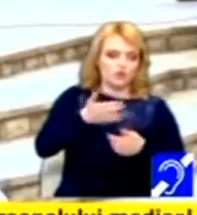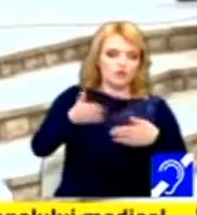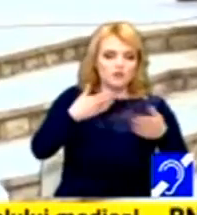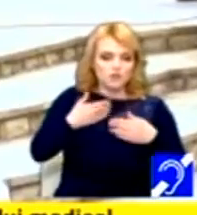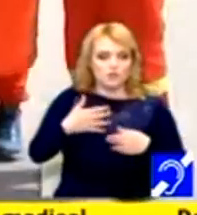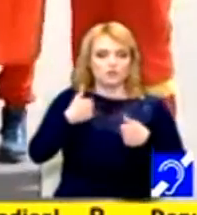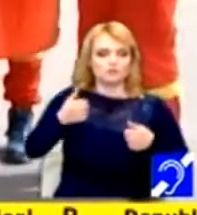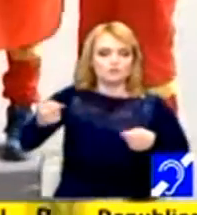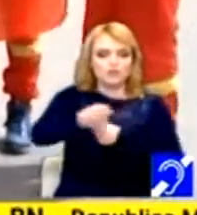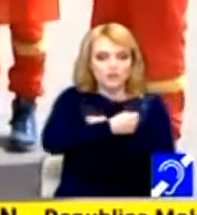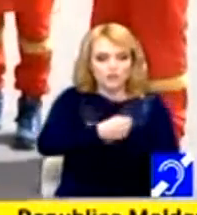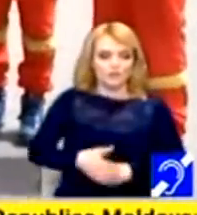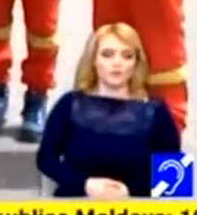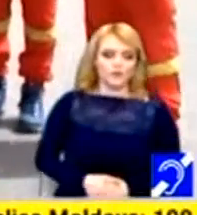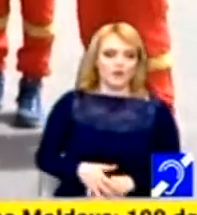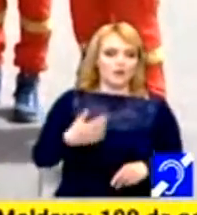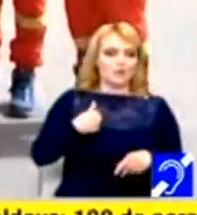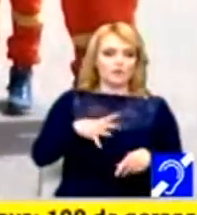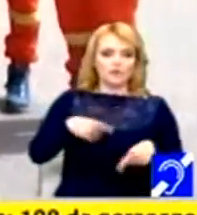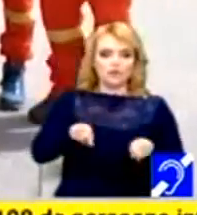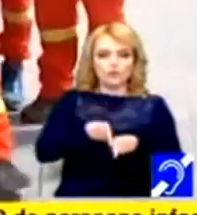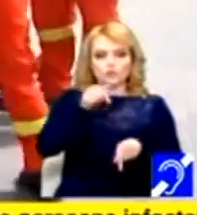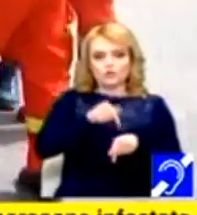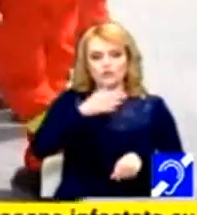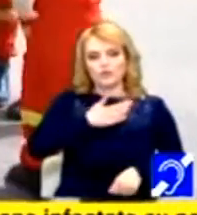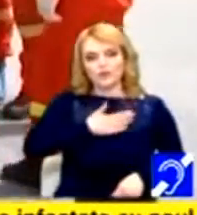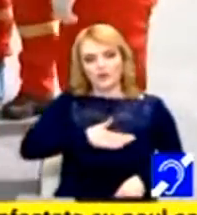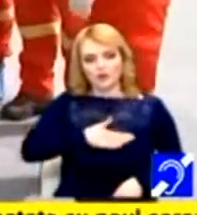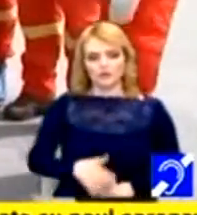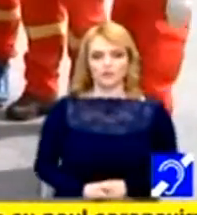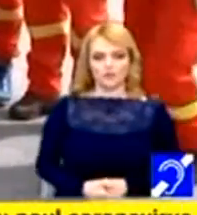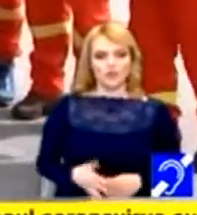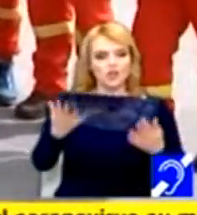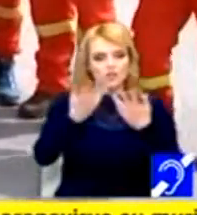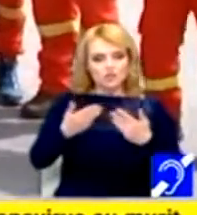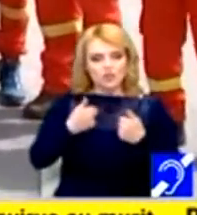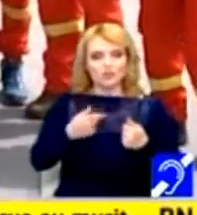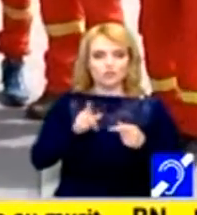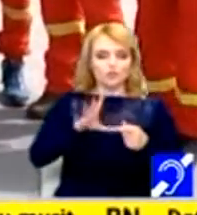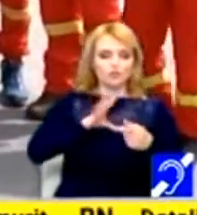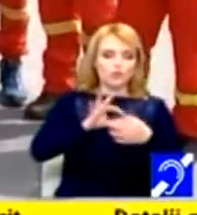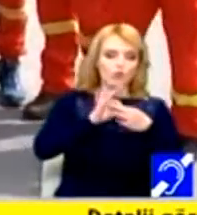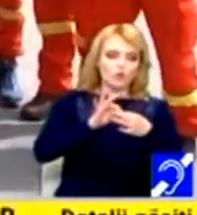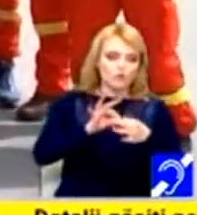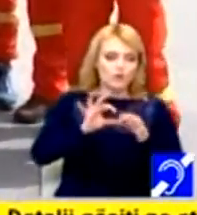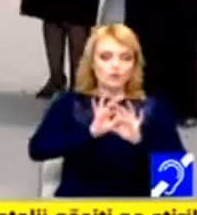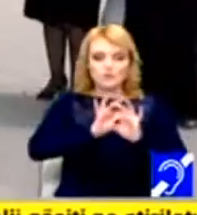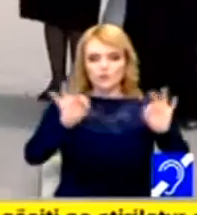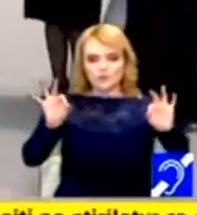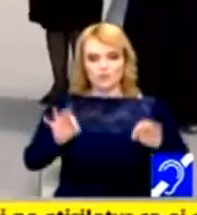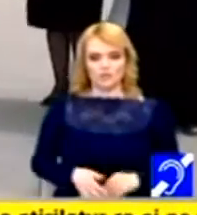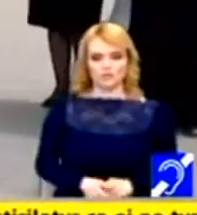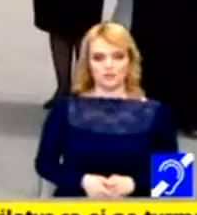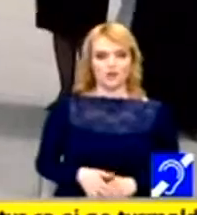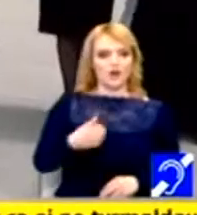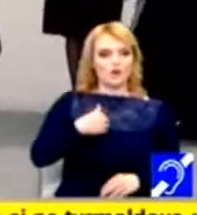deschise. Sentimentul a fost reciproc, consider că a fost o colaborare reușită, am